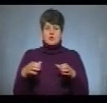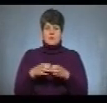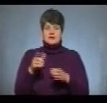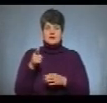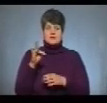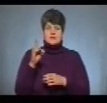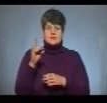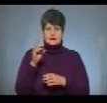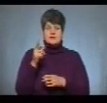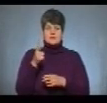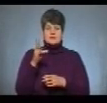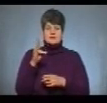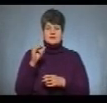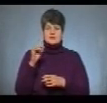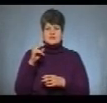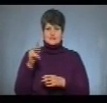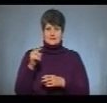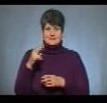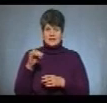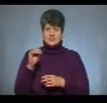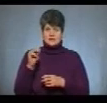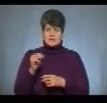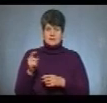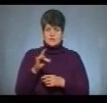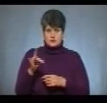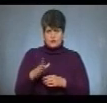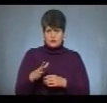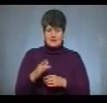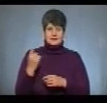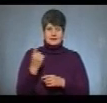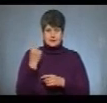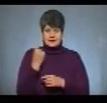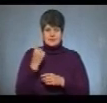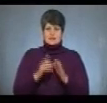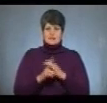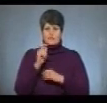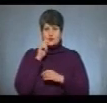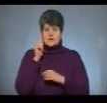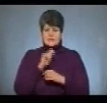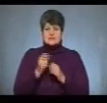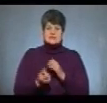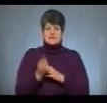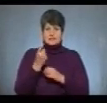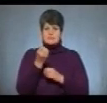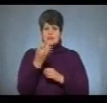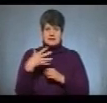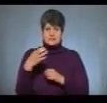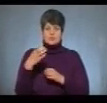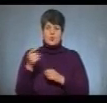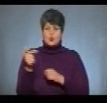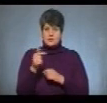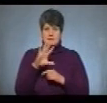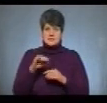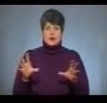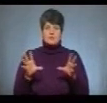Гніздичне Збераського району, розповів архієпископ Нестор. Зазначу, єдина помісна церква в Україні з'явилась 15 грудня після